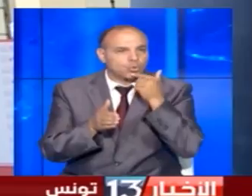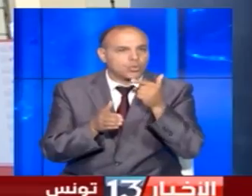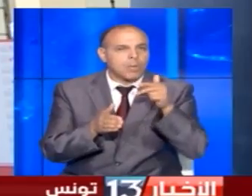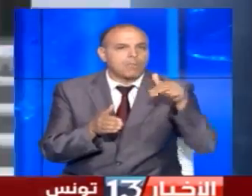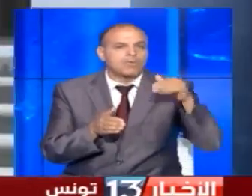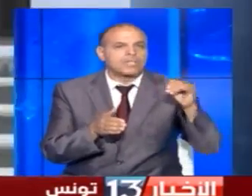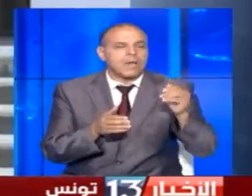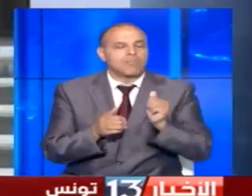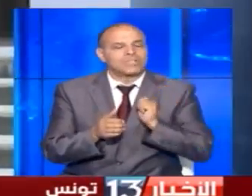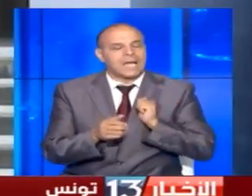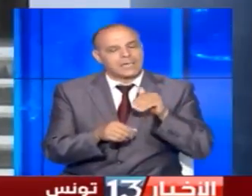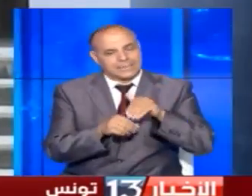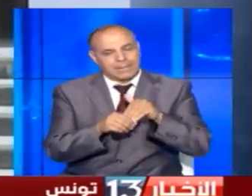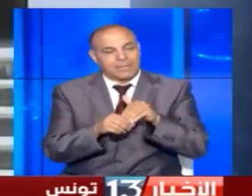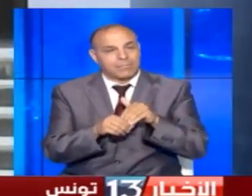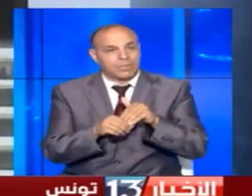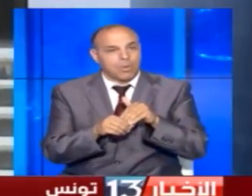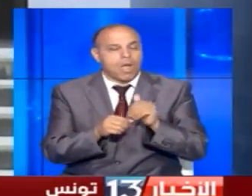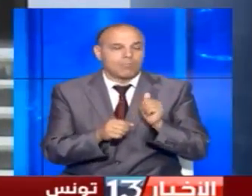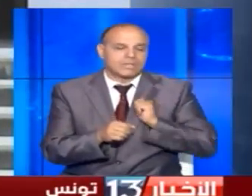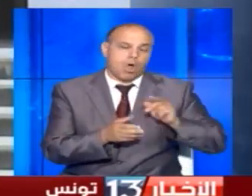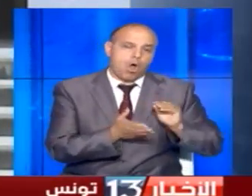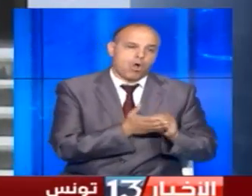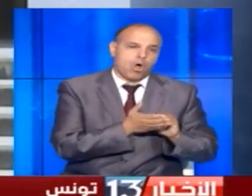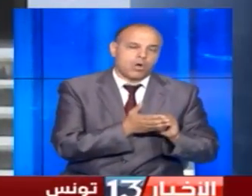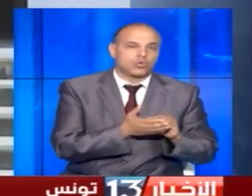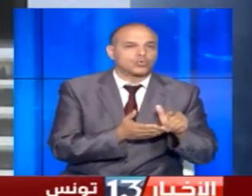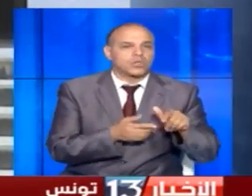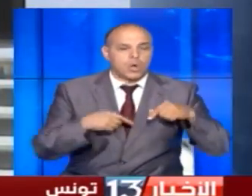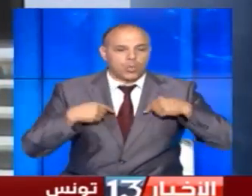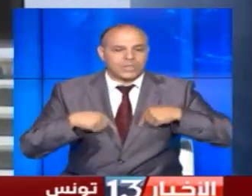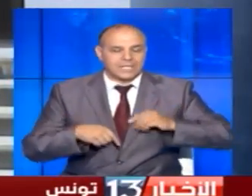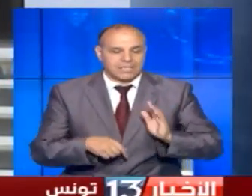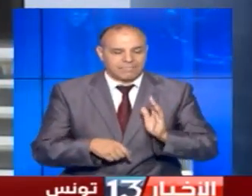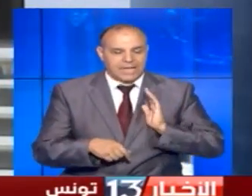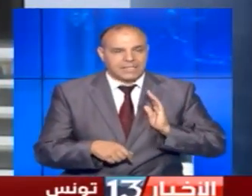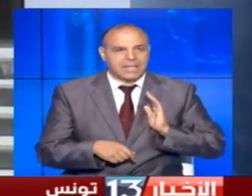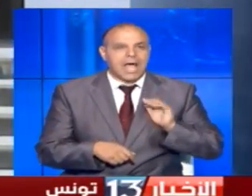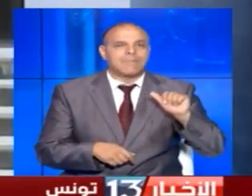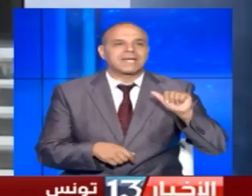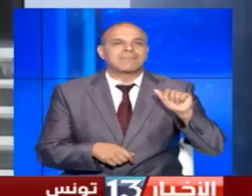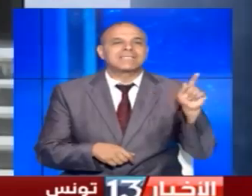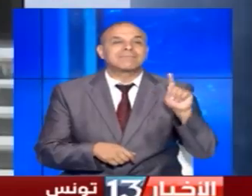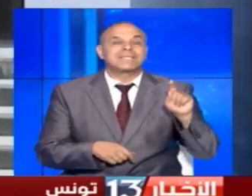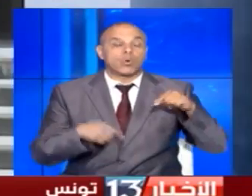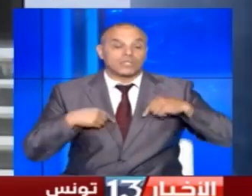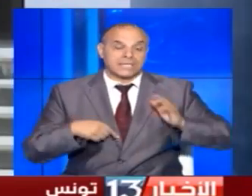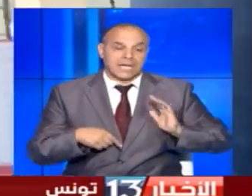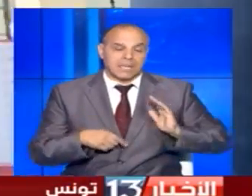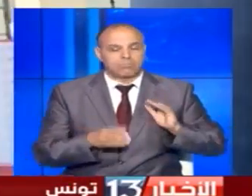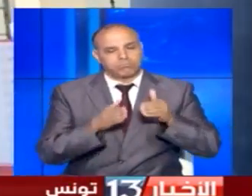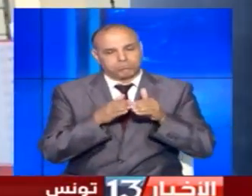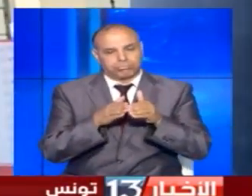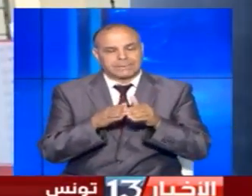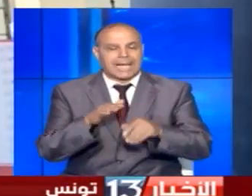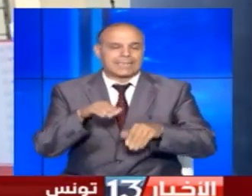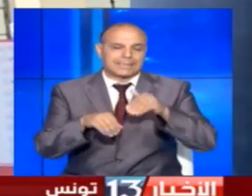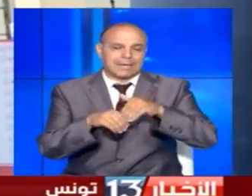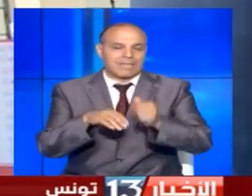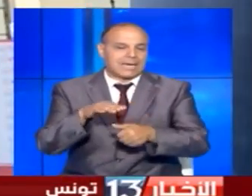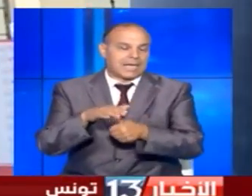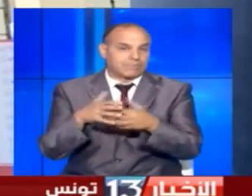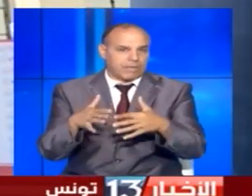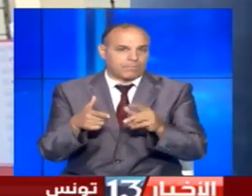النوري كمستقل. وكمستقل أيضا قدم وزير الدفاع الحالي عبد الكريم زبيدي مطلب ترشحه للانتخابات